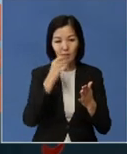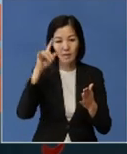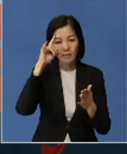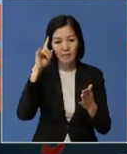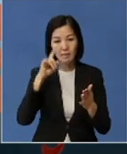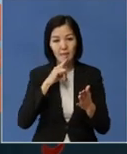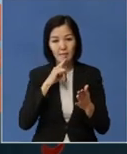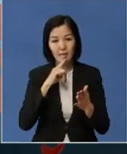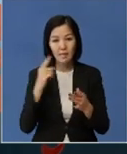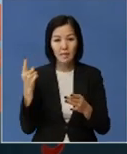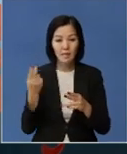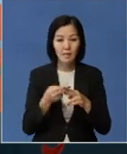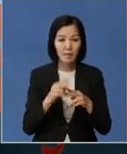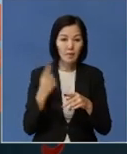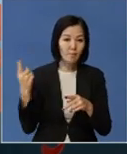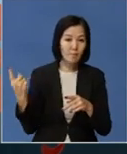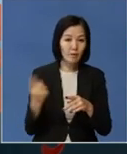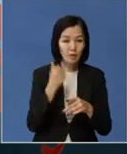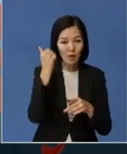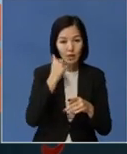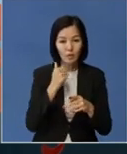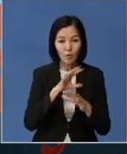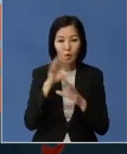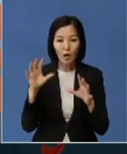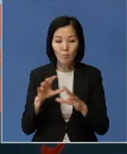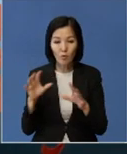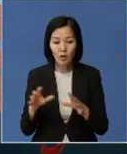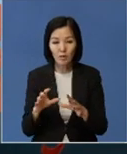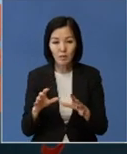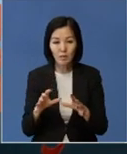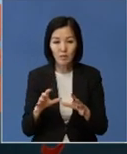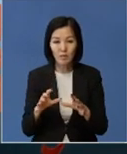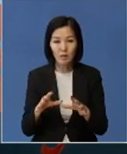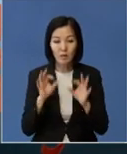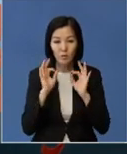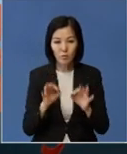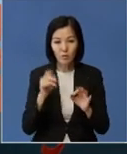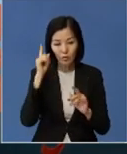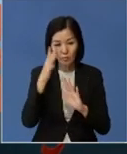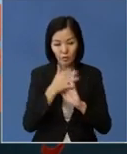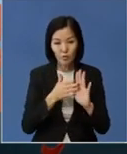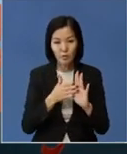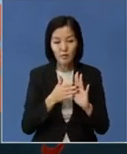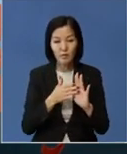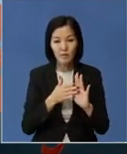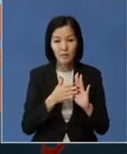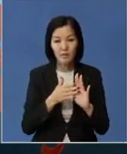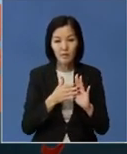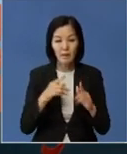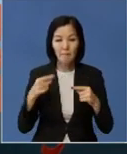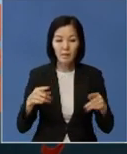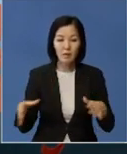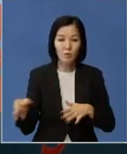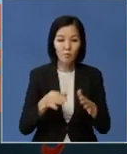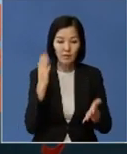ең бірінші болып отырған осындай қарттарға қамқорлық деген деп ойлайым өзім түсінігім бойынша. Енді басқа да облыстарда